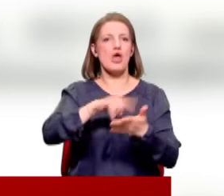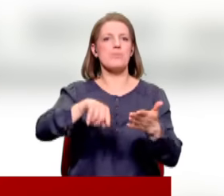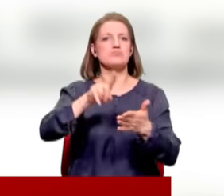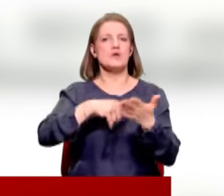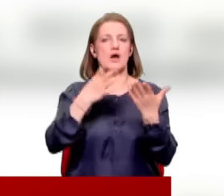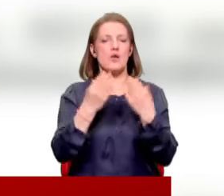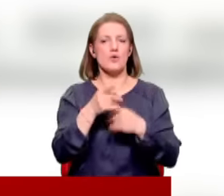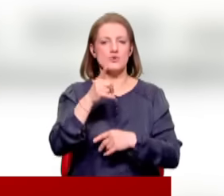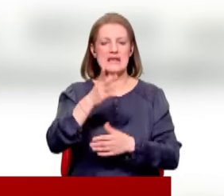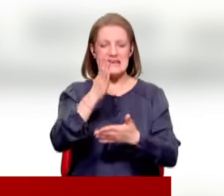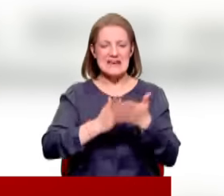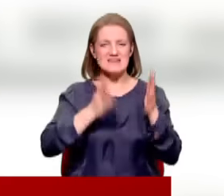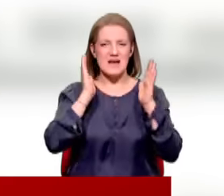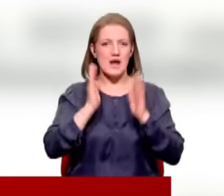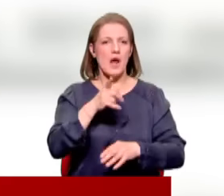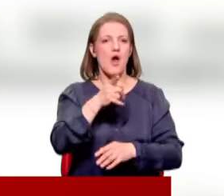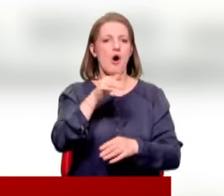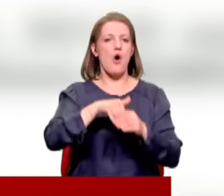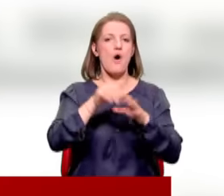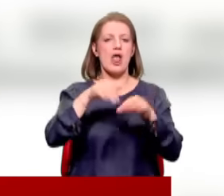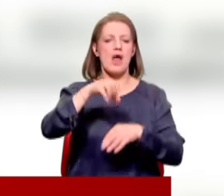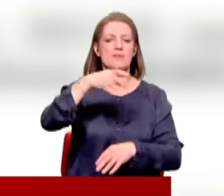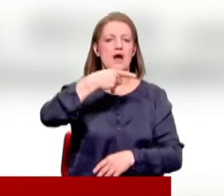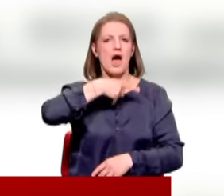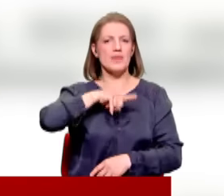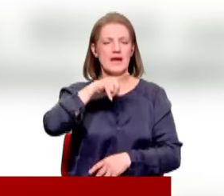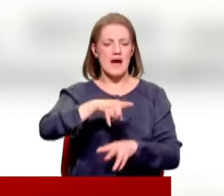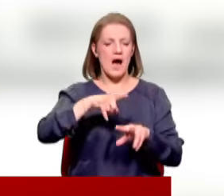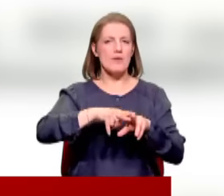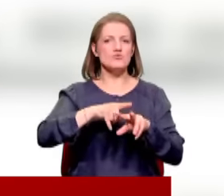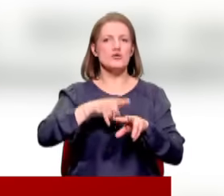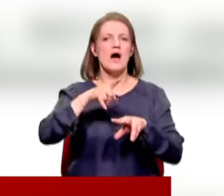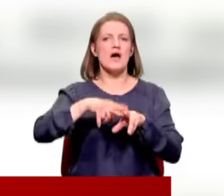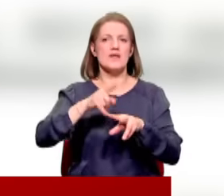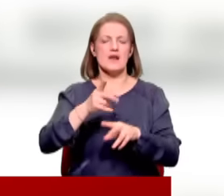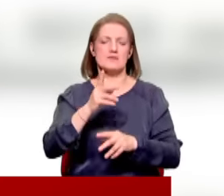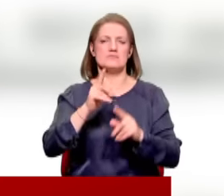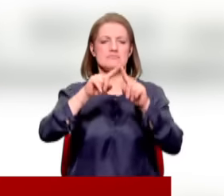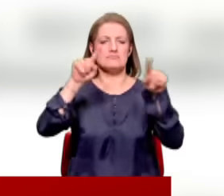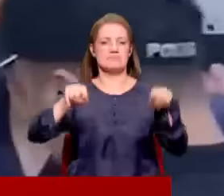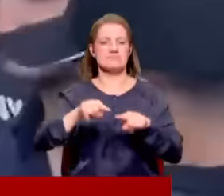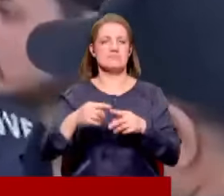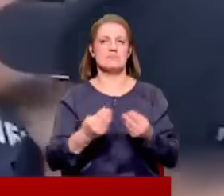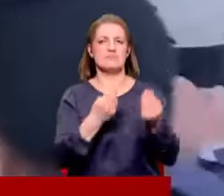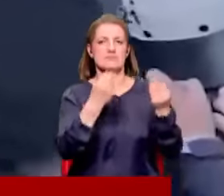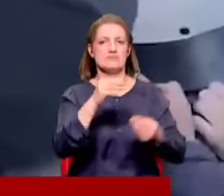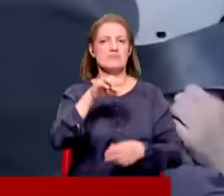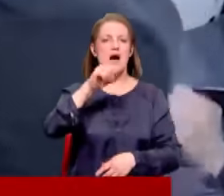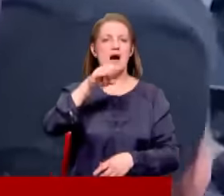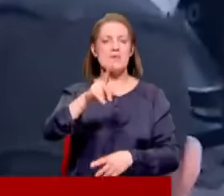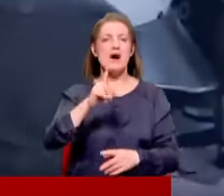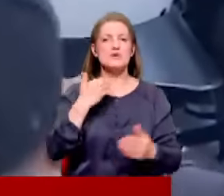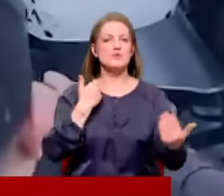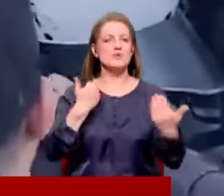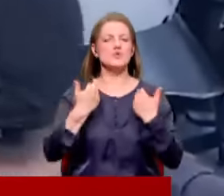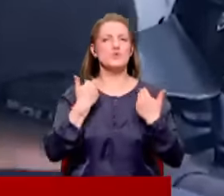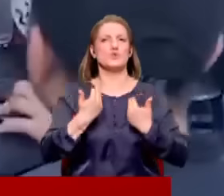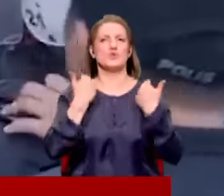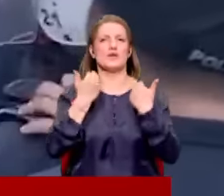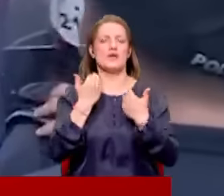Kurulu Zeydan'ın yarısı kadar oy alan AK Parti adayı Abdülahat Arvas'a mazbatayı verdi. AK Parti'den konu hukuki açıklaması